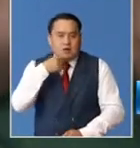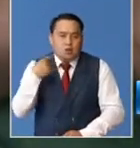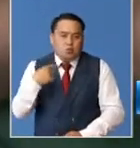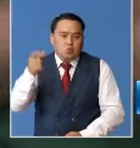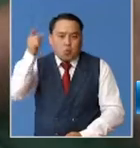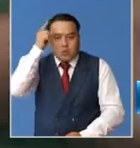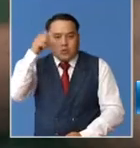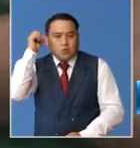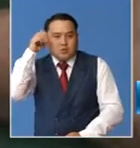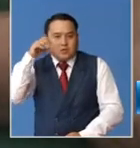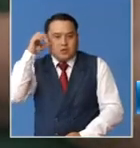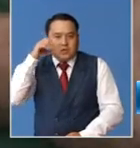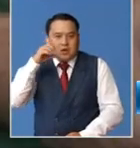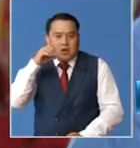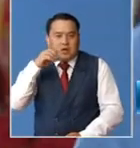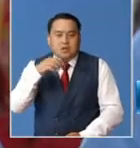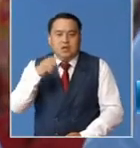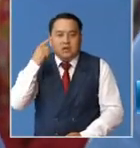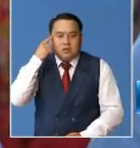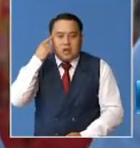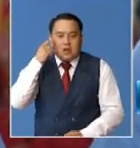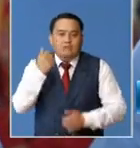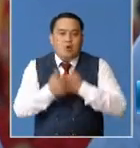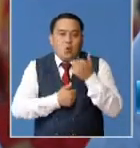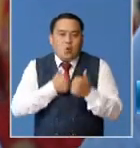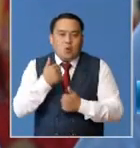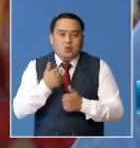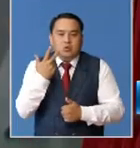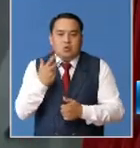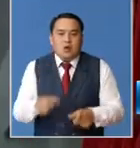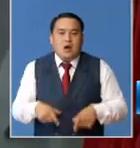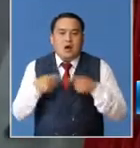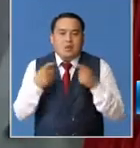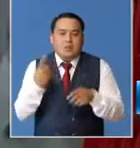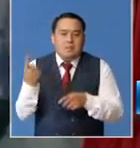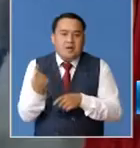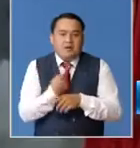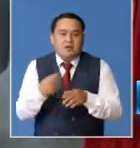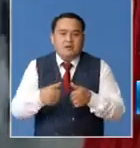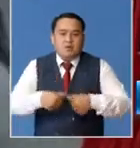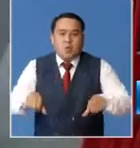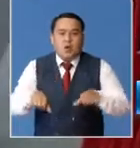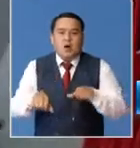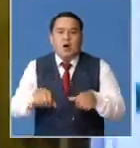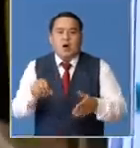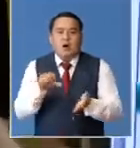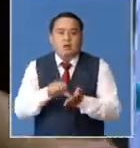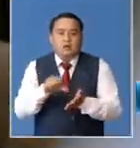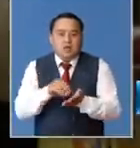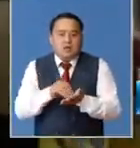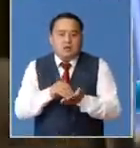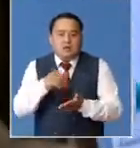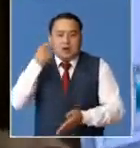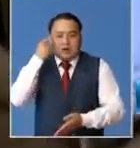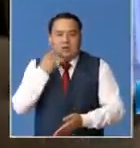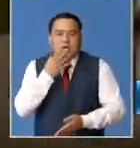Турции, Узбекистана и самого Кыргызстана. Конкурс состоял из трех этапов. На первом жюри оценивало мастерство солиста в